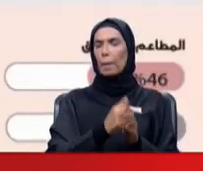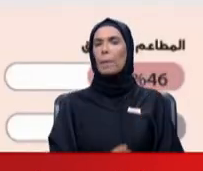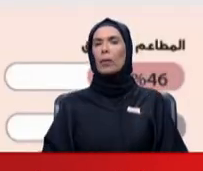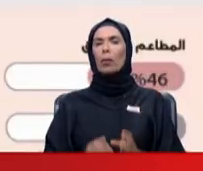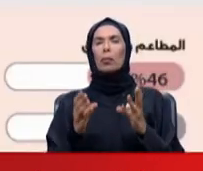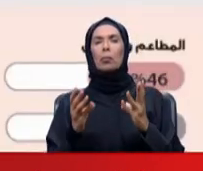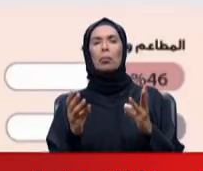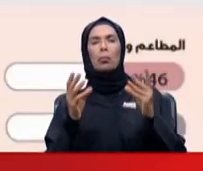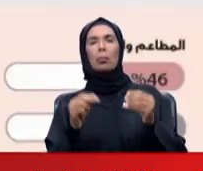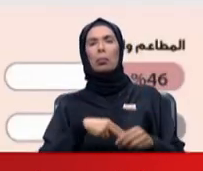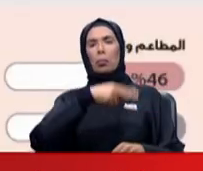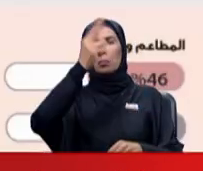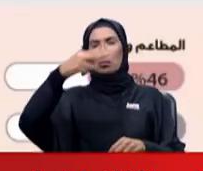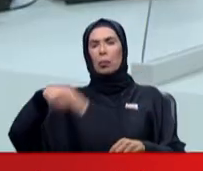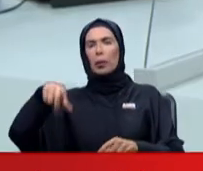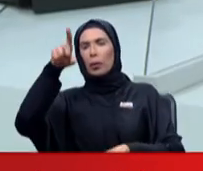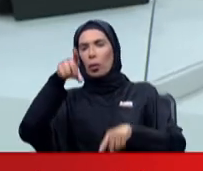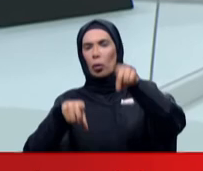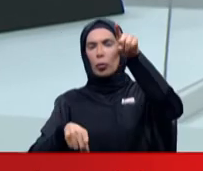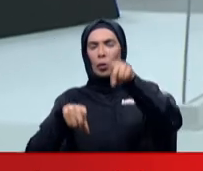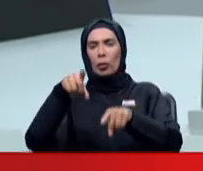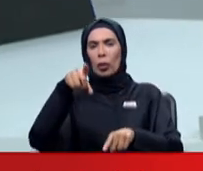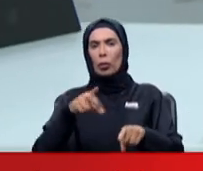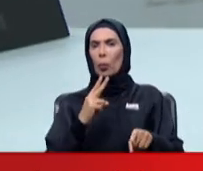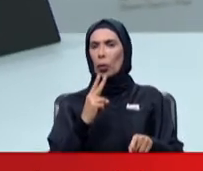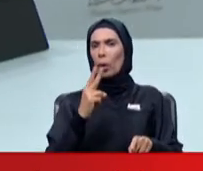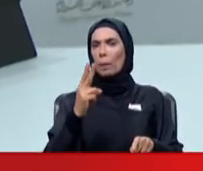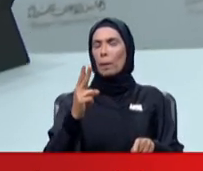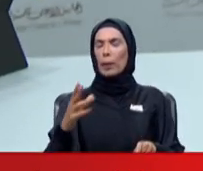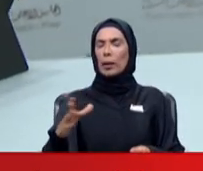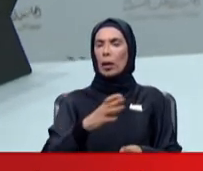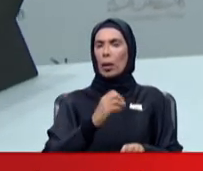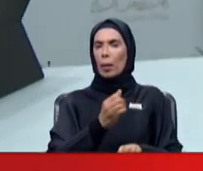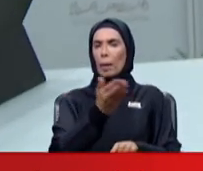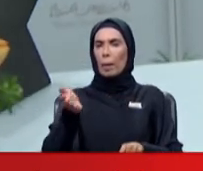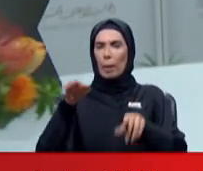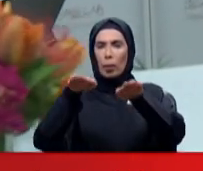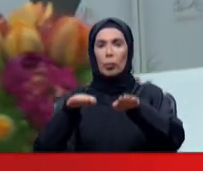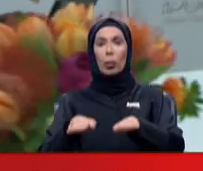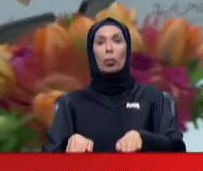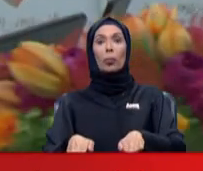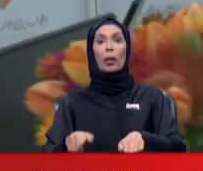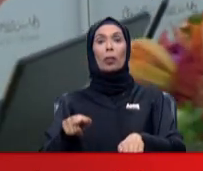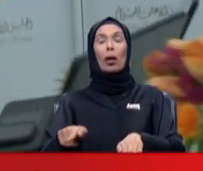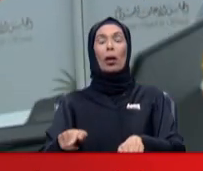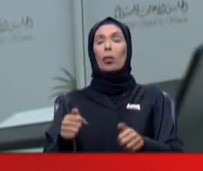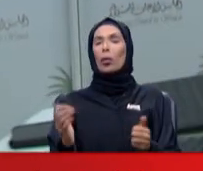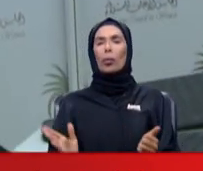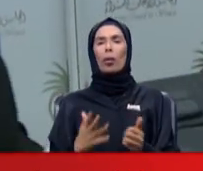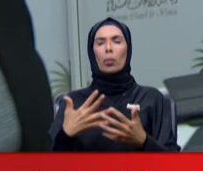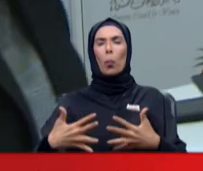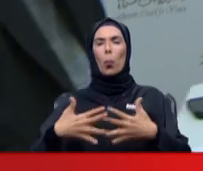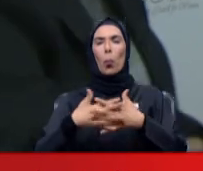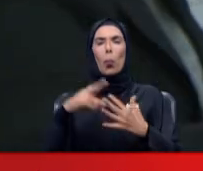الأرقام والإحصائيات كانت حاضرة حيث استشهدت بها الأمين العام للمجلس لتثبت حجم وطبيعة مشاركة